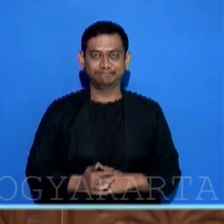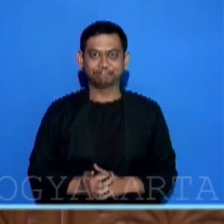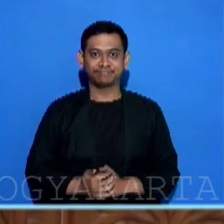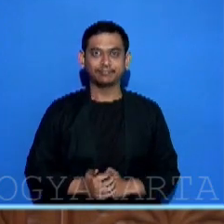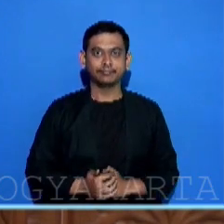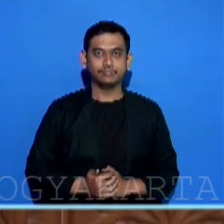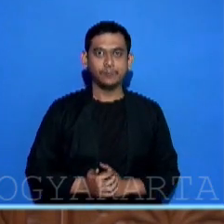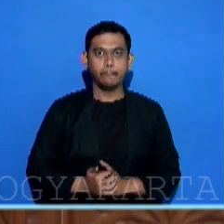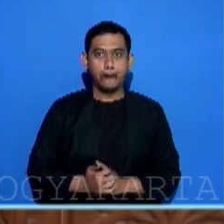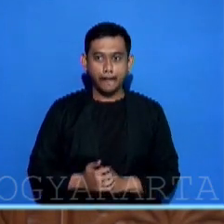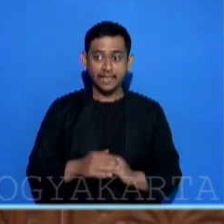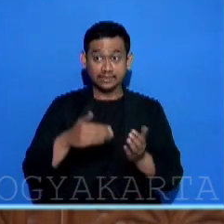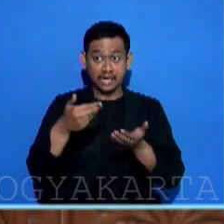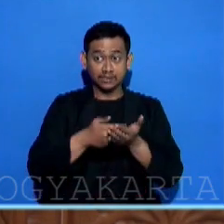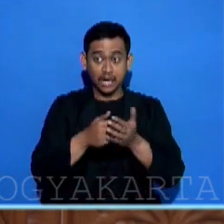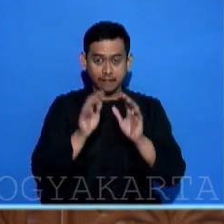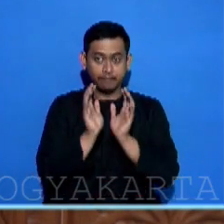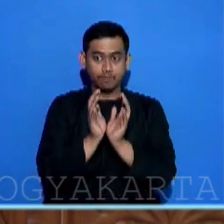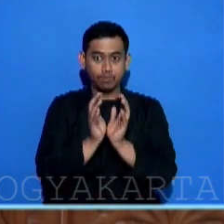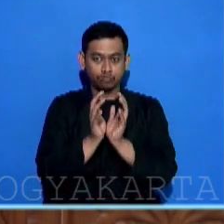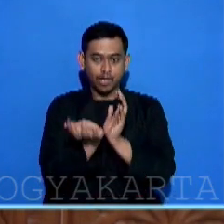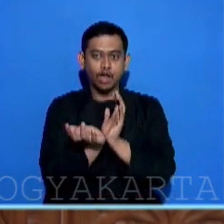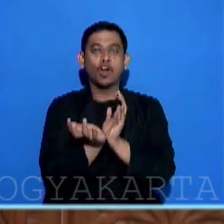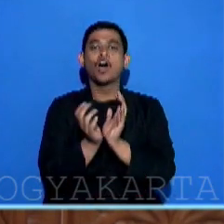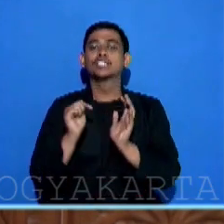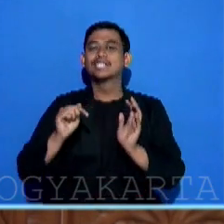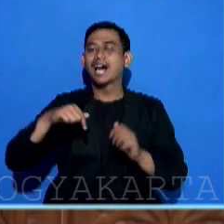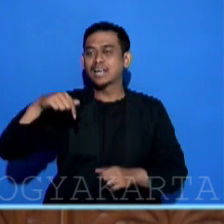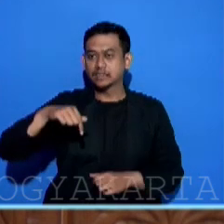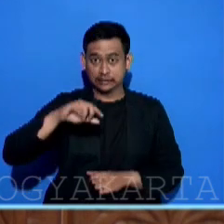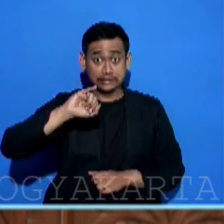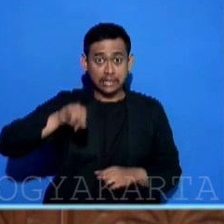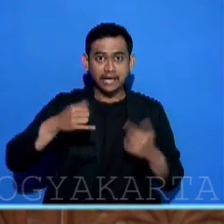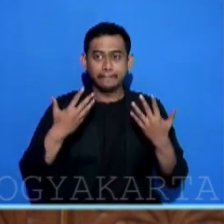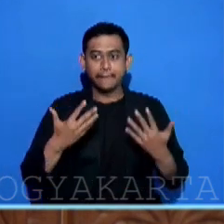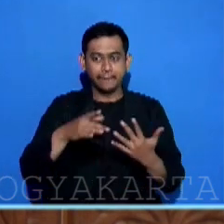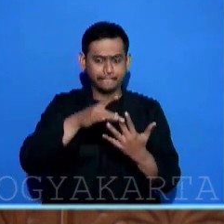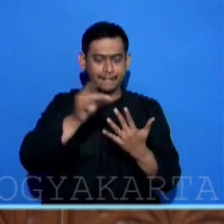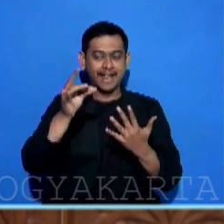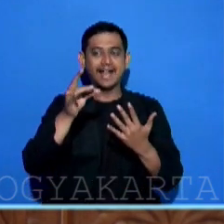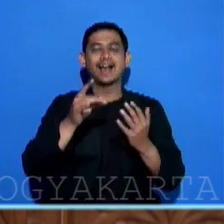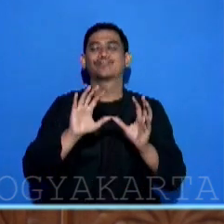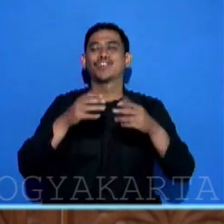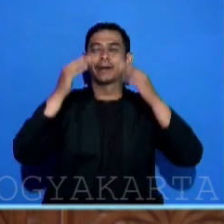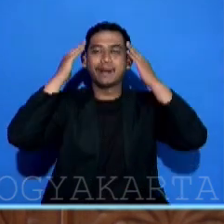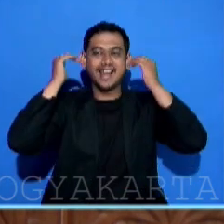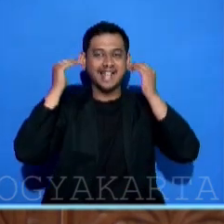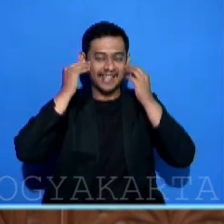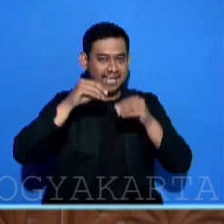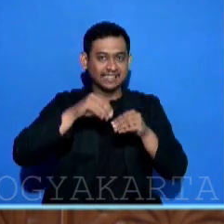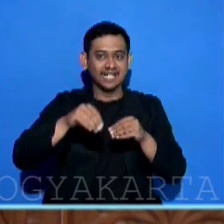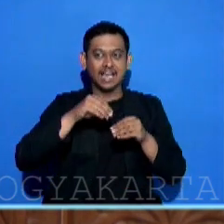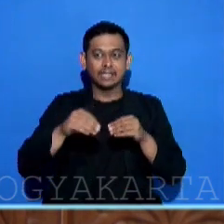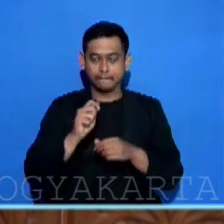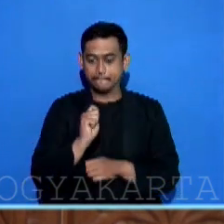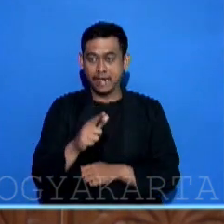para pirs kembangkulugi men tasih mujaken setunggal komoditasah tetanen ingkang panyunanipun Inggil